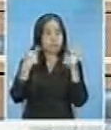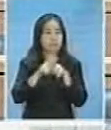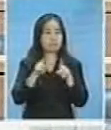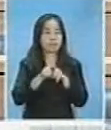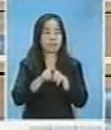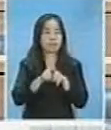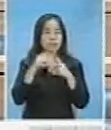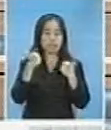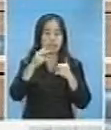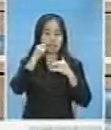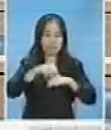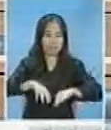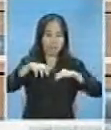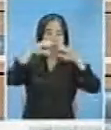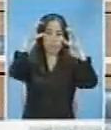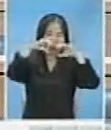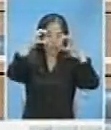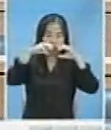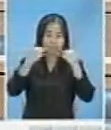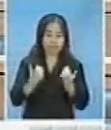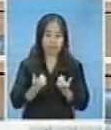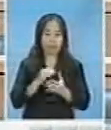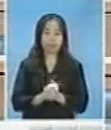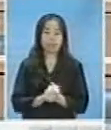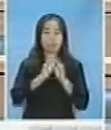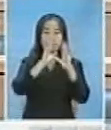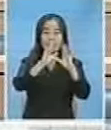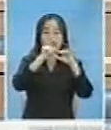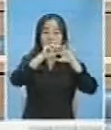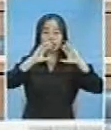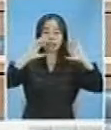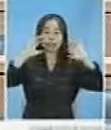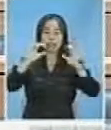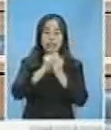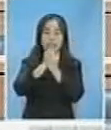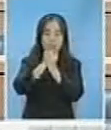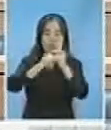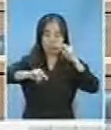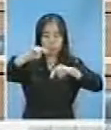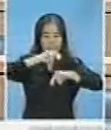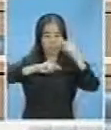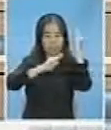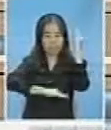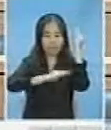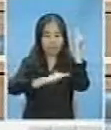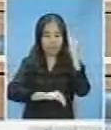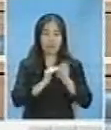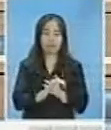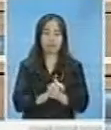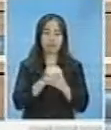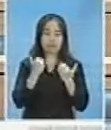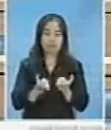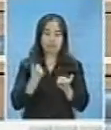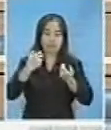น้ำกำลังท่วมฝนกำลังตกตอนนี้นะครับก็ฝากรัฐบาลนะครับช่วยลงมาดูแลด้วยนะครับตามพี่น้องที่เกิดวิ